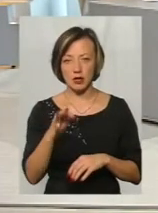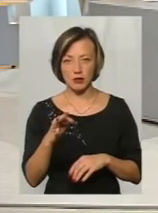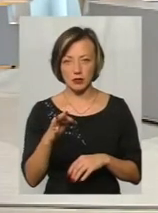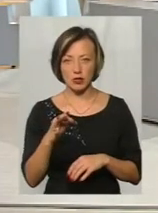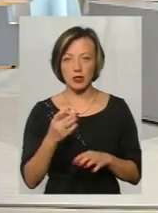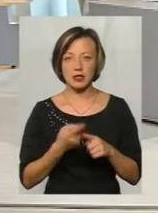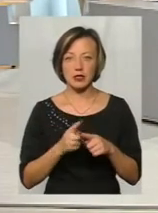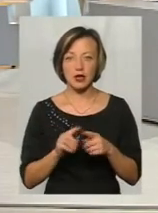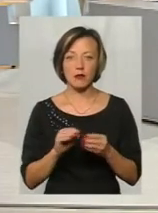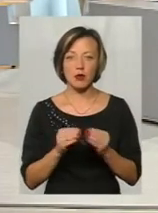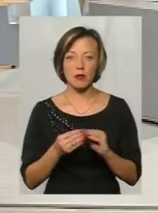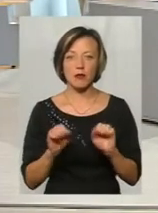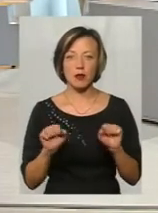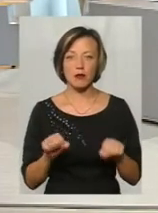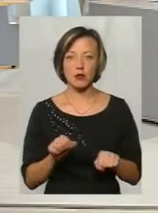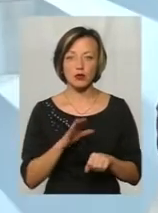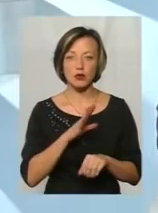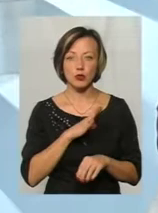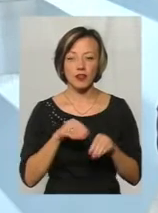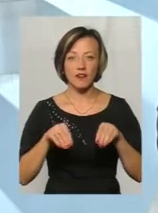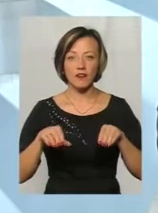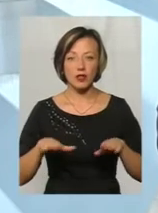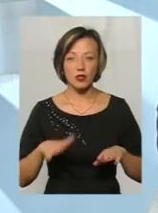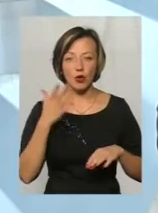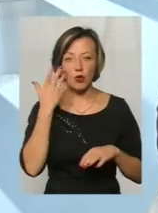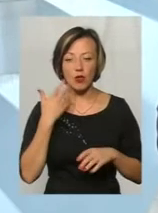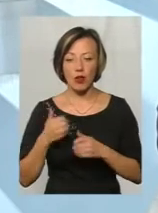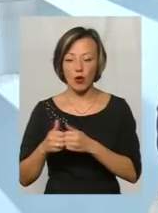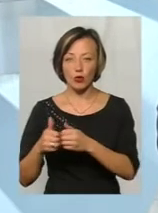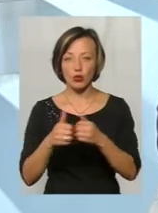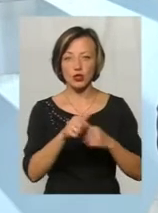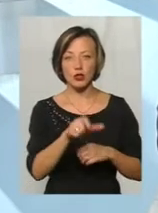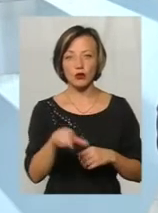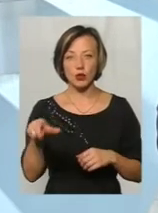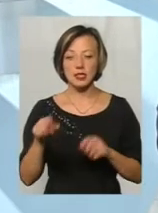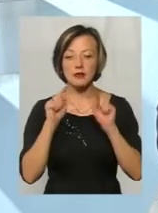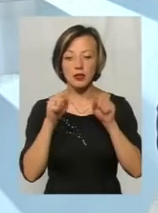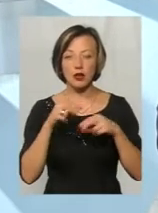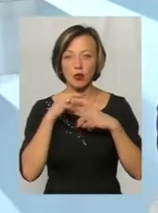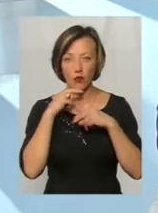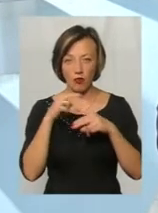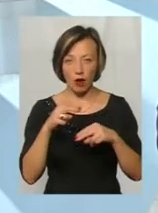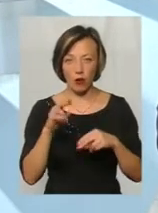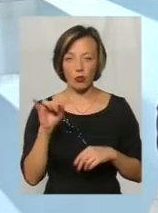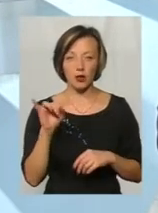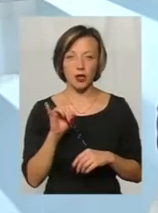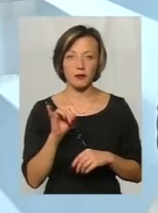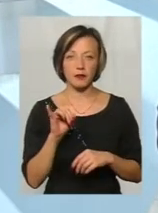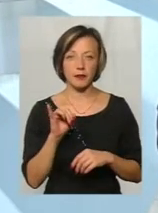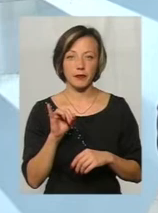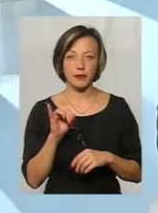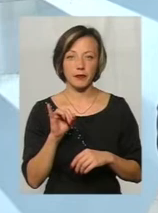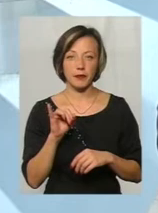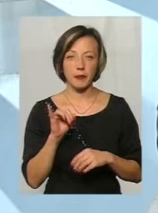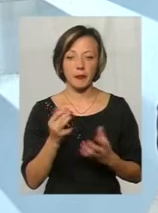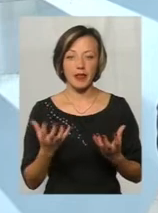ця проблема може бути вирішена тільки тоді, коли оточуючі люди будуть це звертати увагу і от,